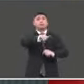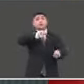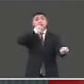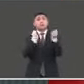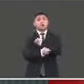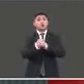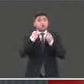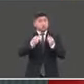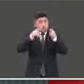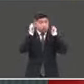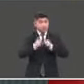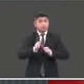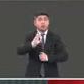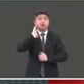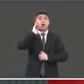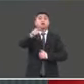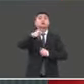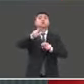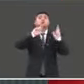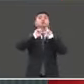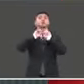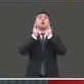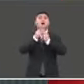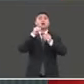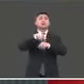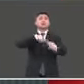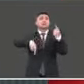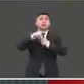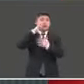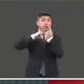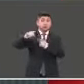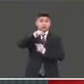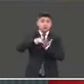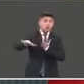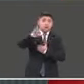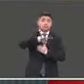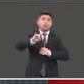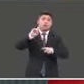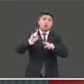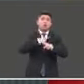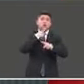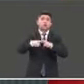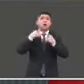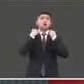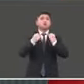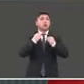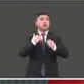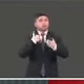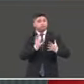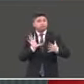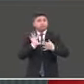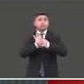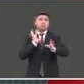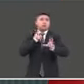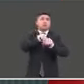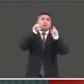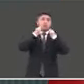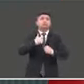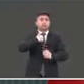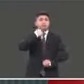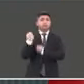dönüşümü ile geleceğin dünyasında tüm insanlığın ortak çatısı haline gelmesi için gayret